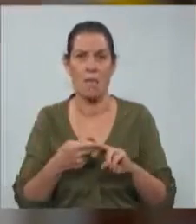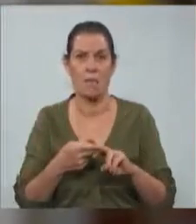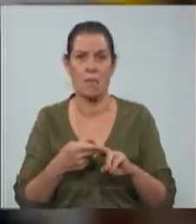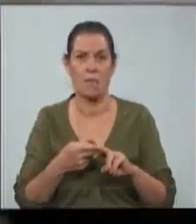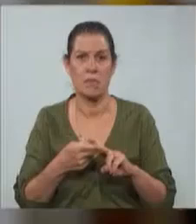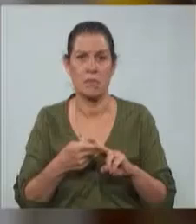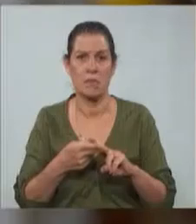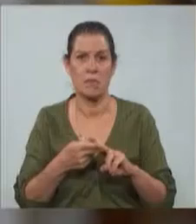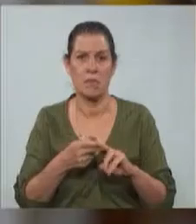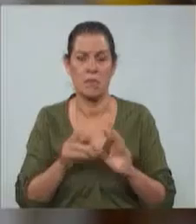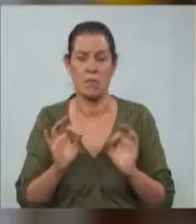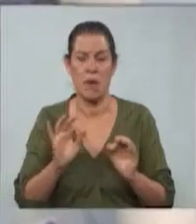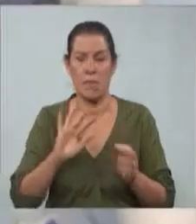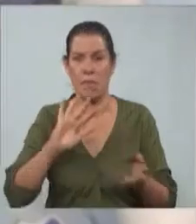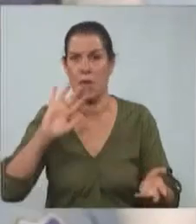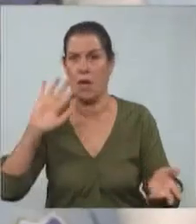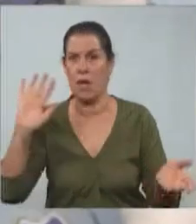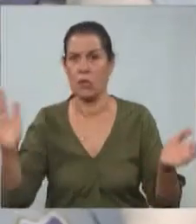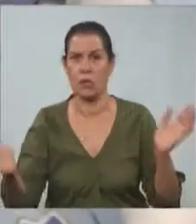השתפך.